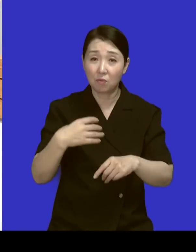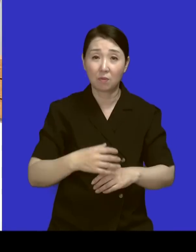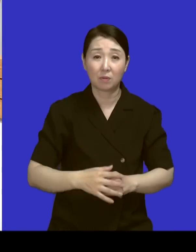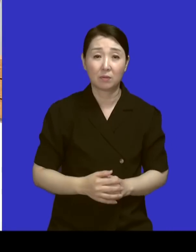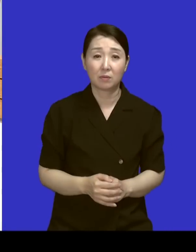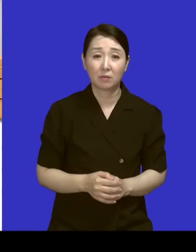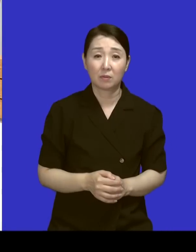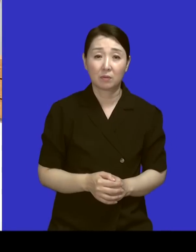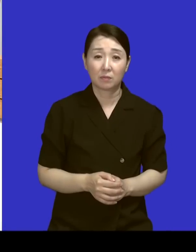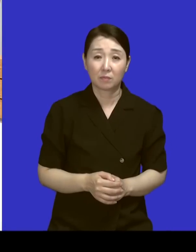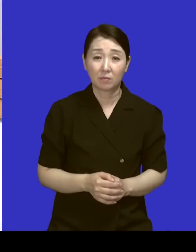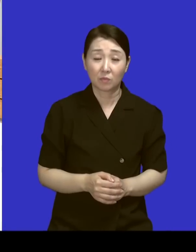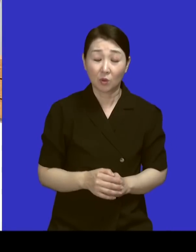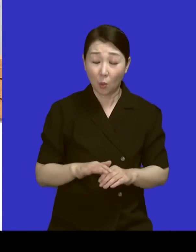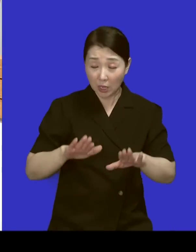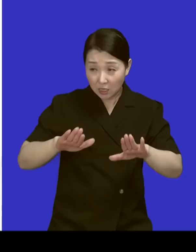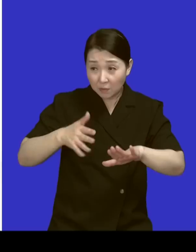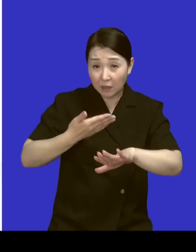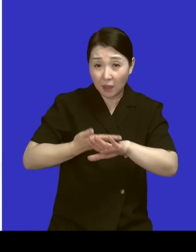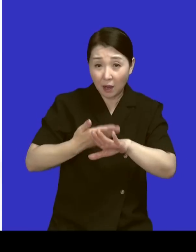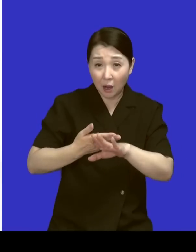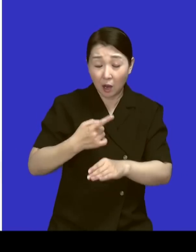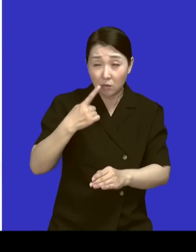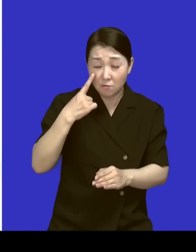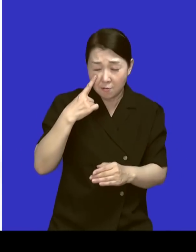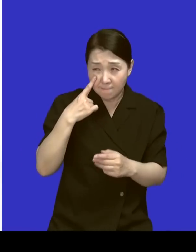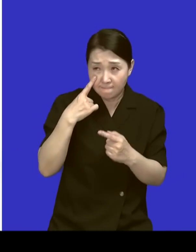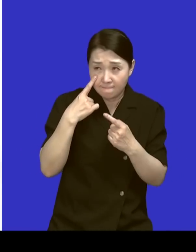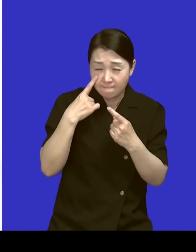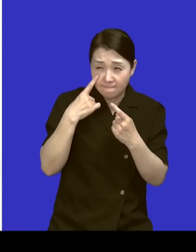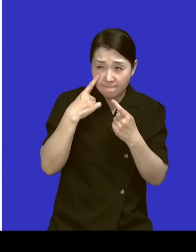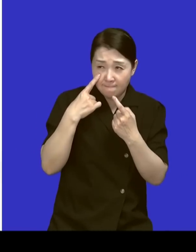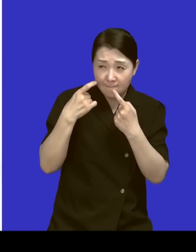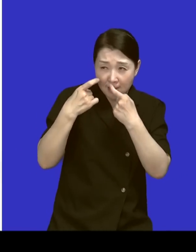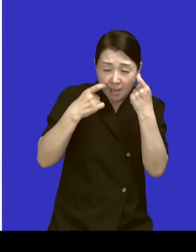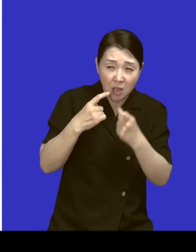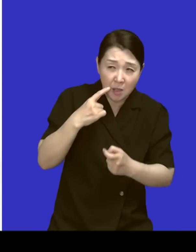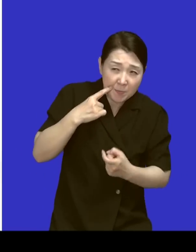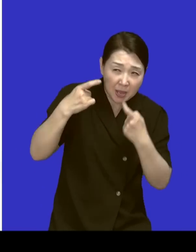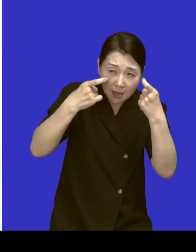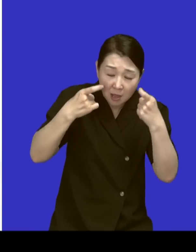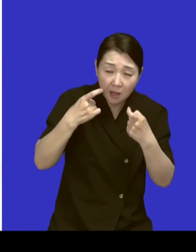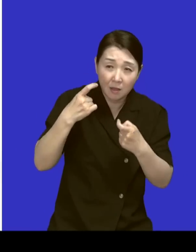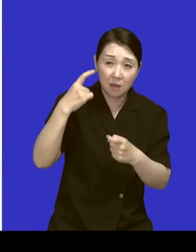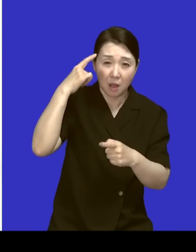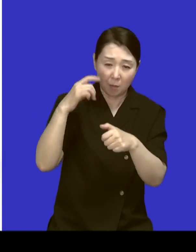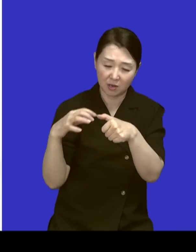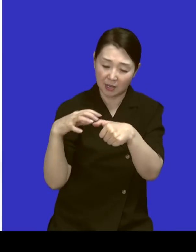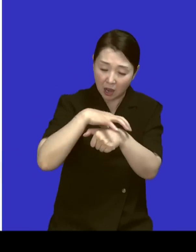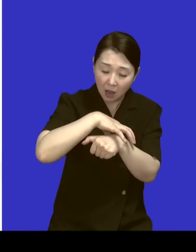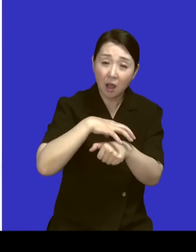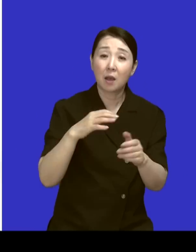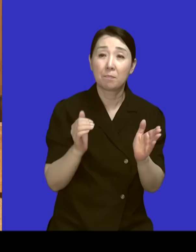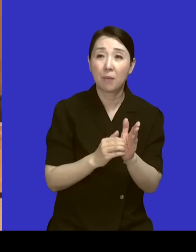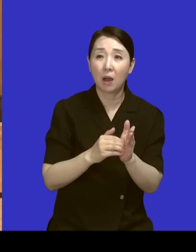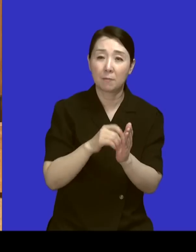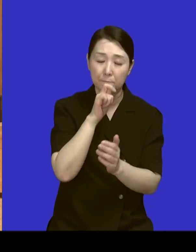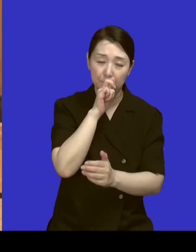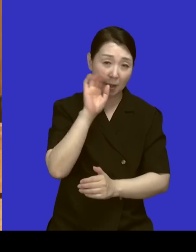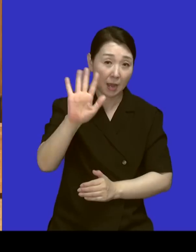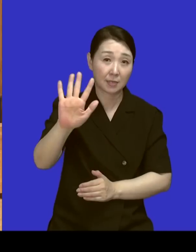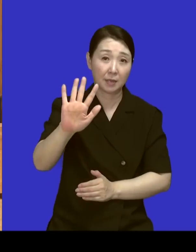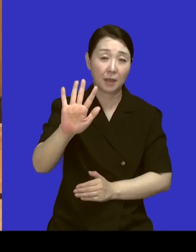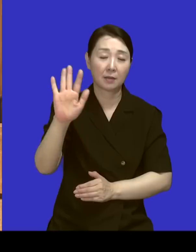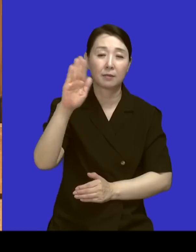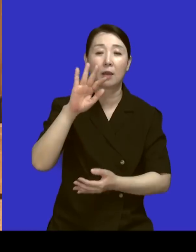제가 그때는 지금하고 좀 다르게 예. 눈에 도끼가 가득하고 예. 머리는 삿발하고 예. 말을 안 했어요. 말 안